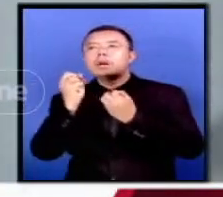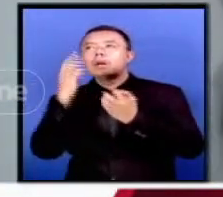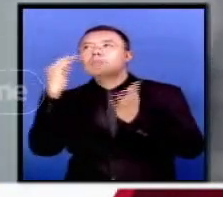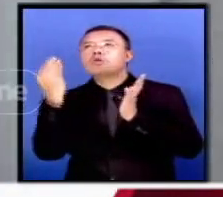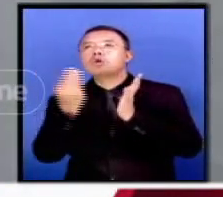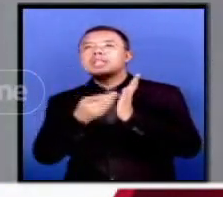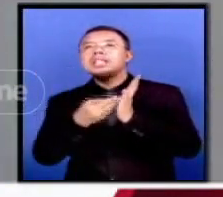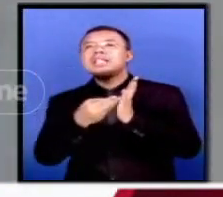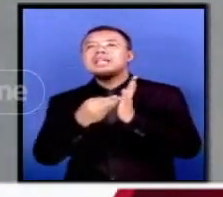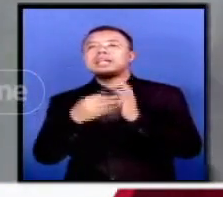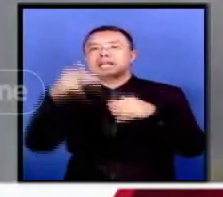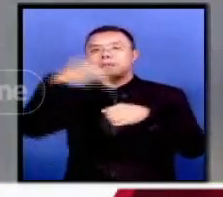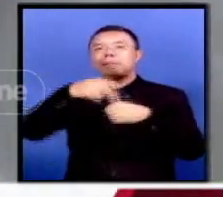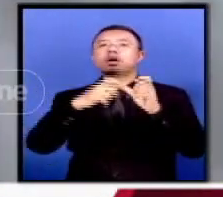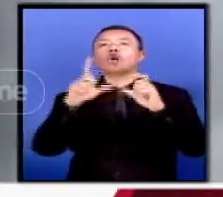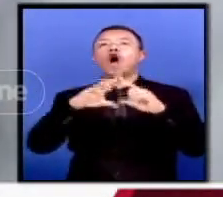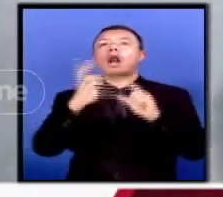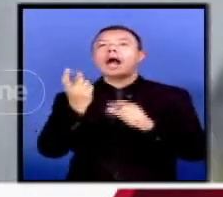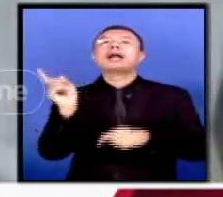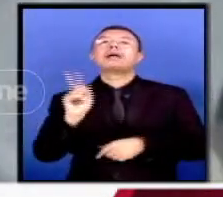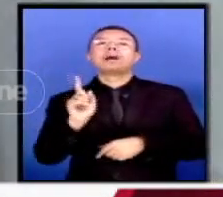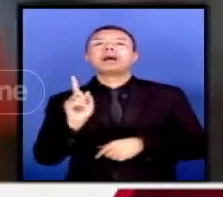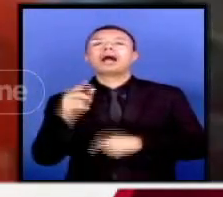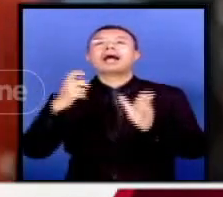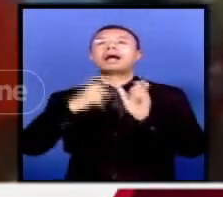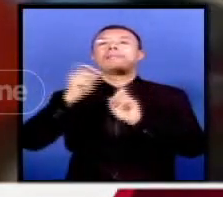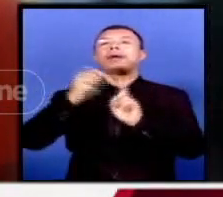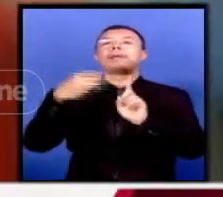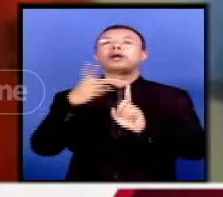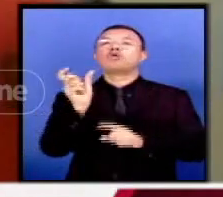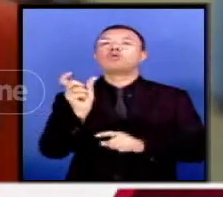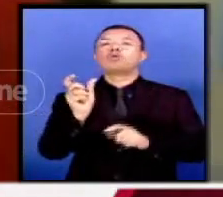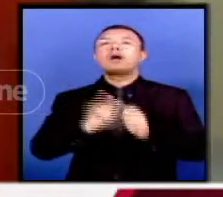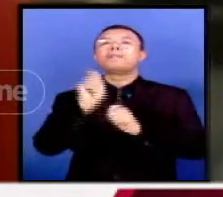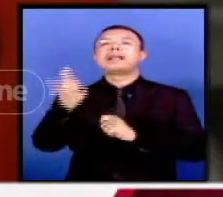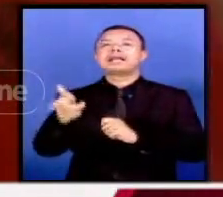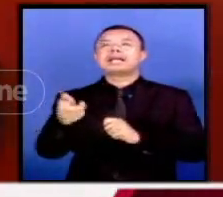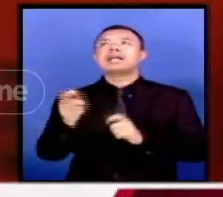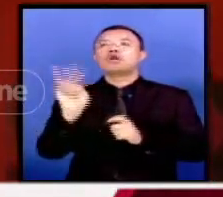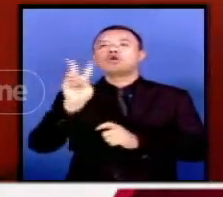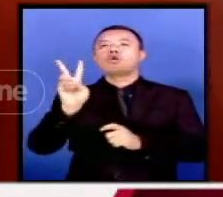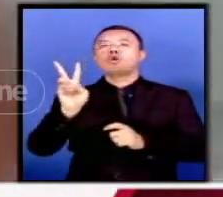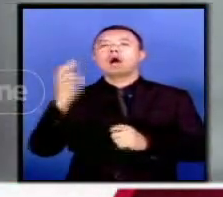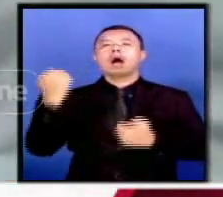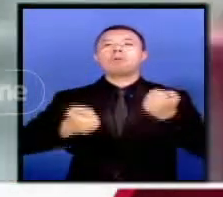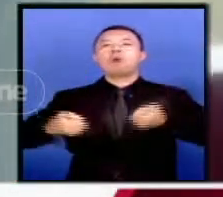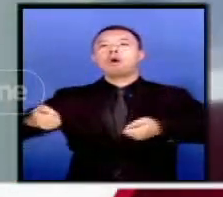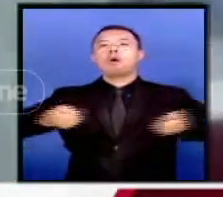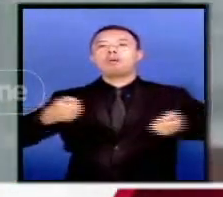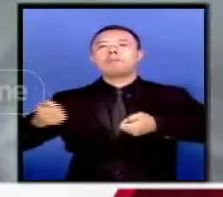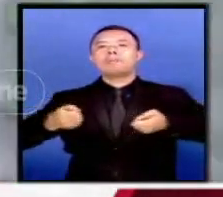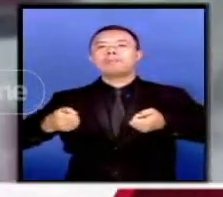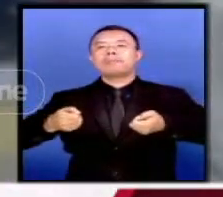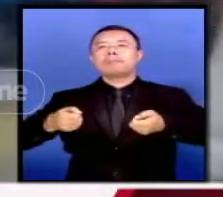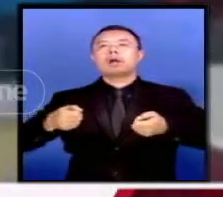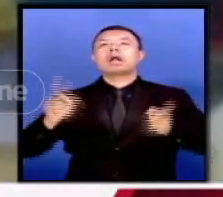solar berasal dari SPBU dengan cara membeli menggunakan dua mobil truk dengan berganti-ganti plat nomor